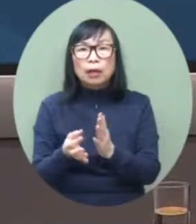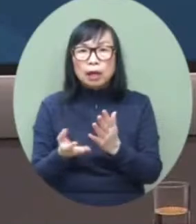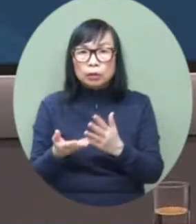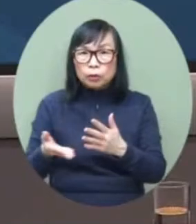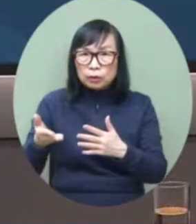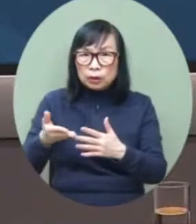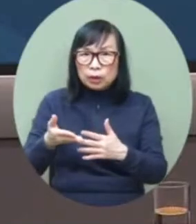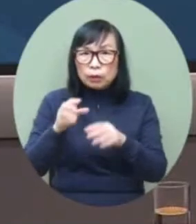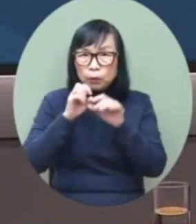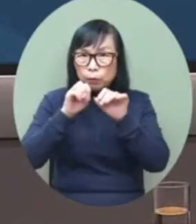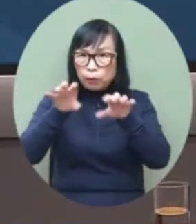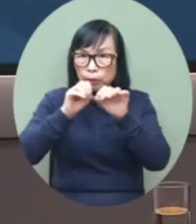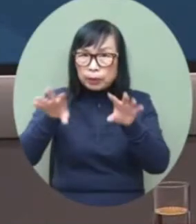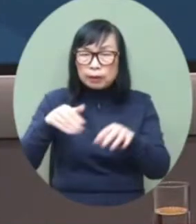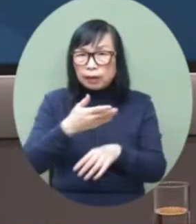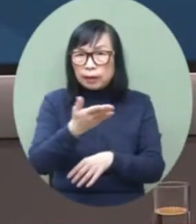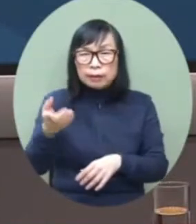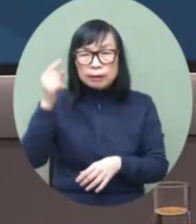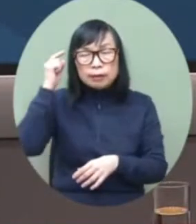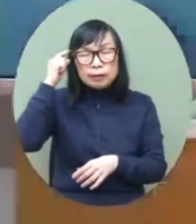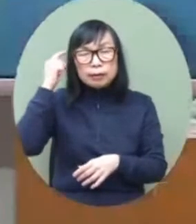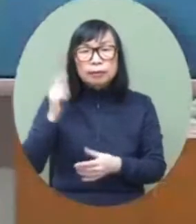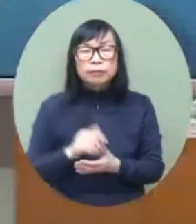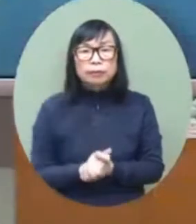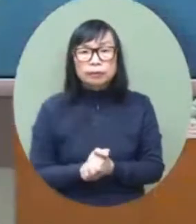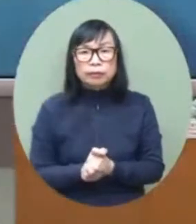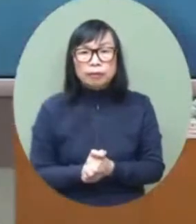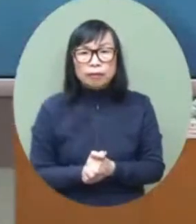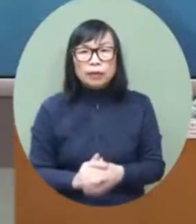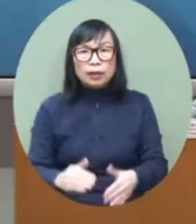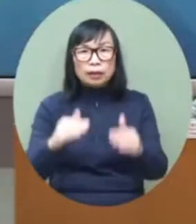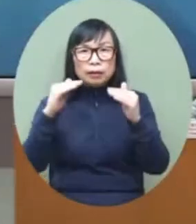you. 好，下一個提問。右手。